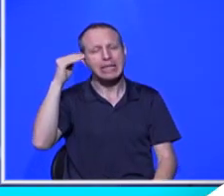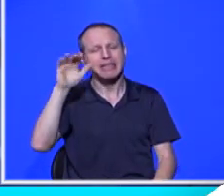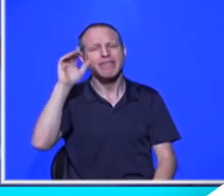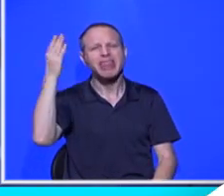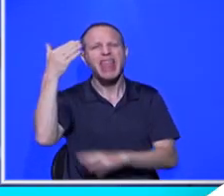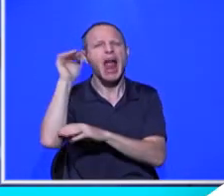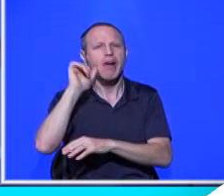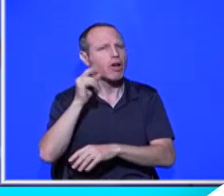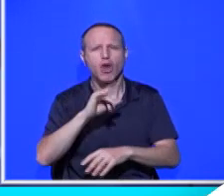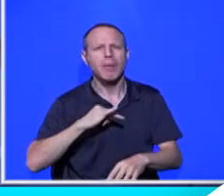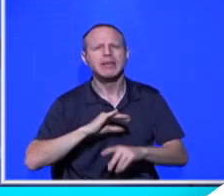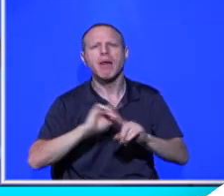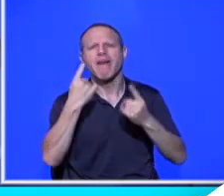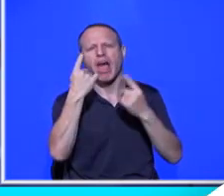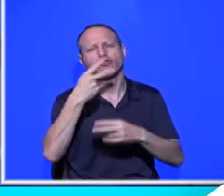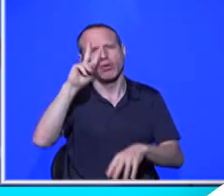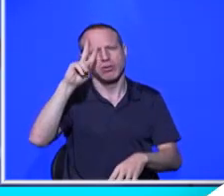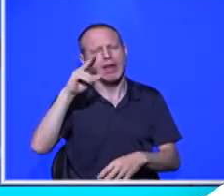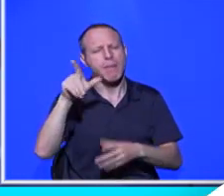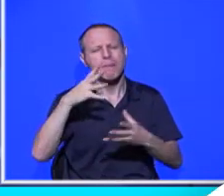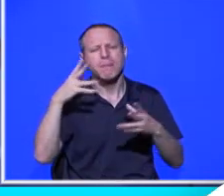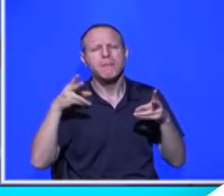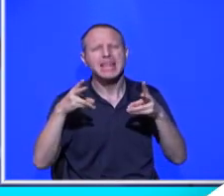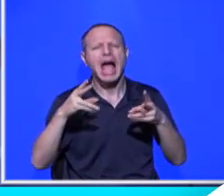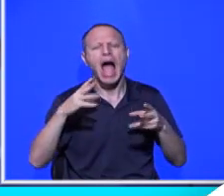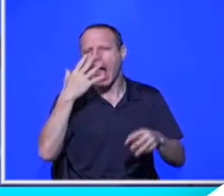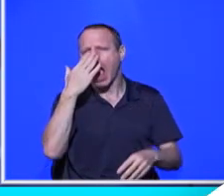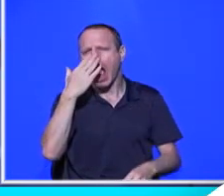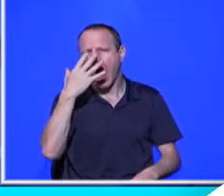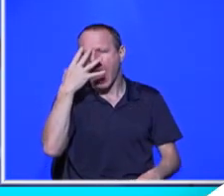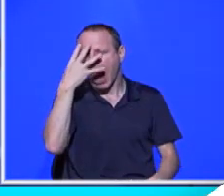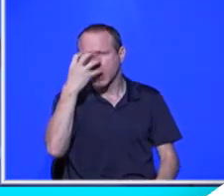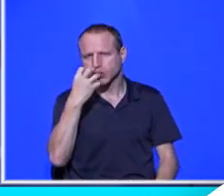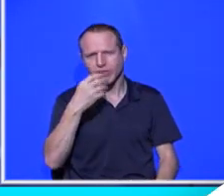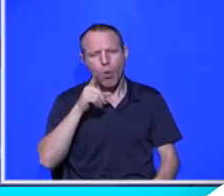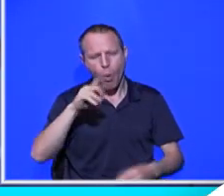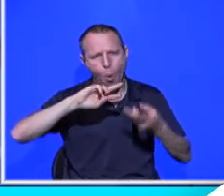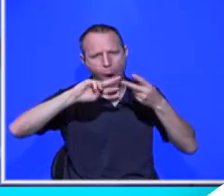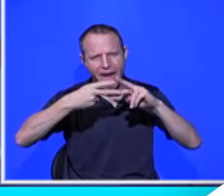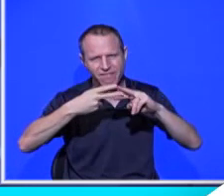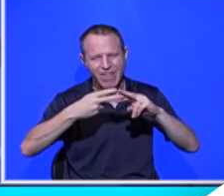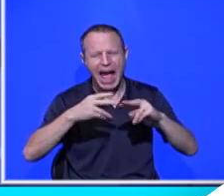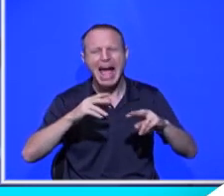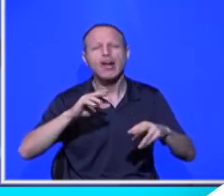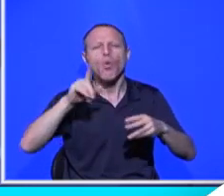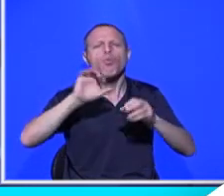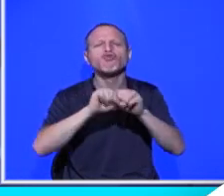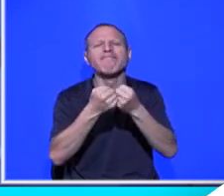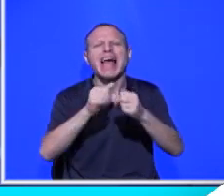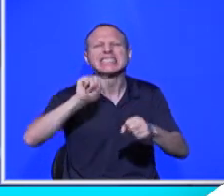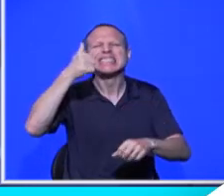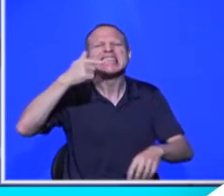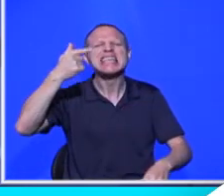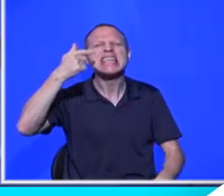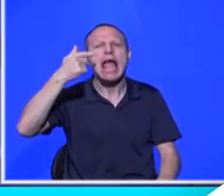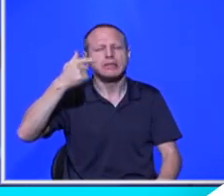מעניינים אף אחד יותר. הם הפכו לבדיחה עצובה. אמרתי, הוא שבר את סי גינס מלהפוך מהתקווה הגדולה לבדיחה עצובה. מה שחשוב